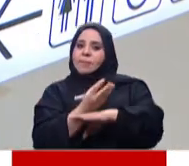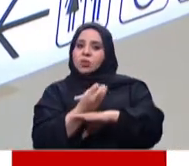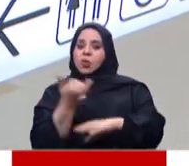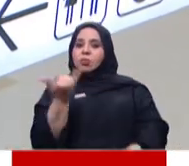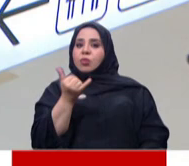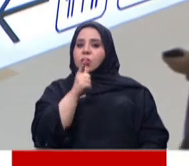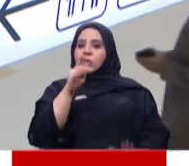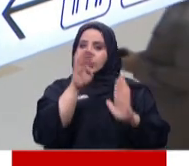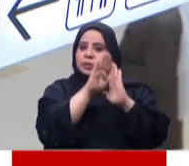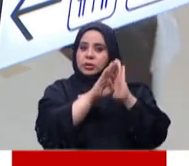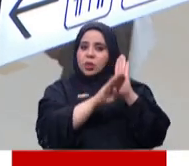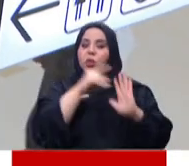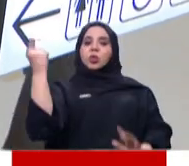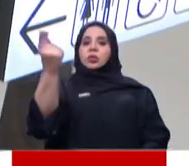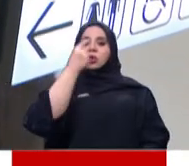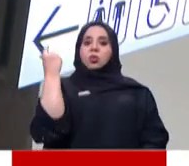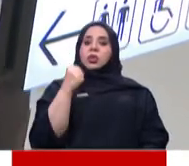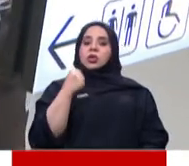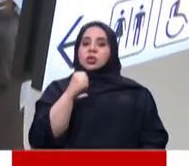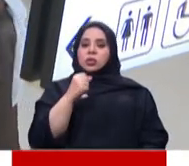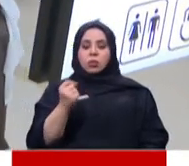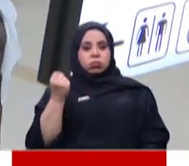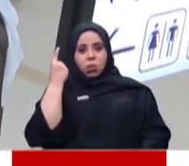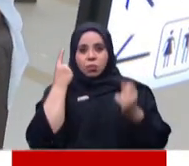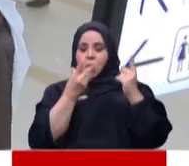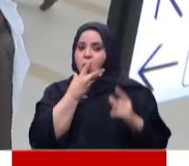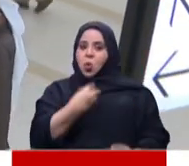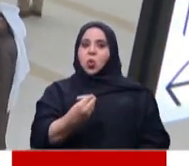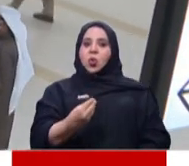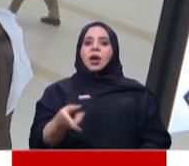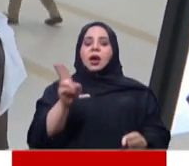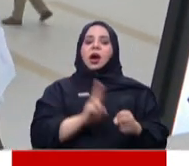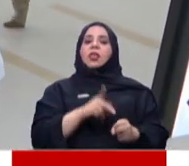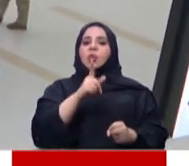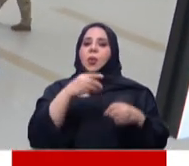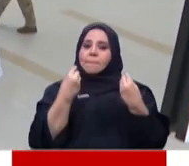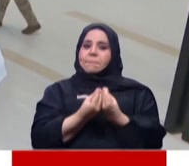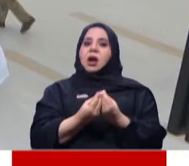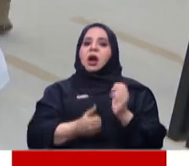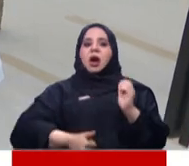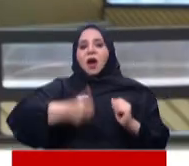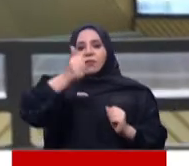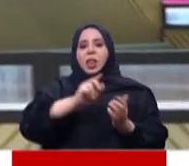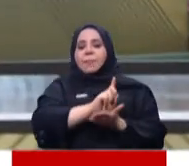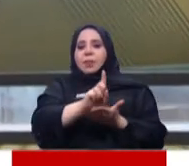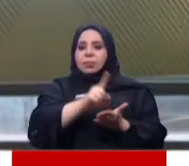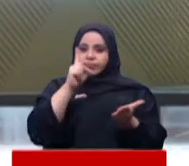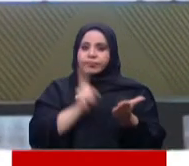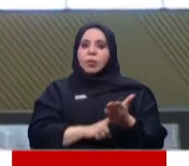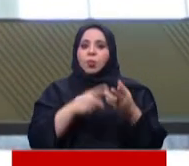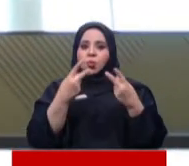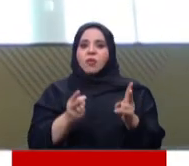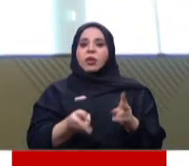بناء على المعايير الدولية وبأحدث التقنيات المبتكرة المتماشية مع أفضل الممارسات البيئية